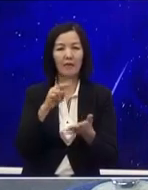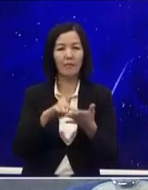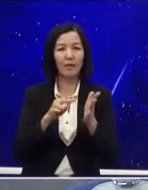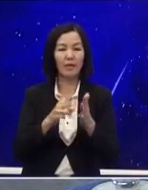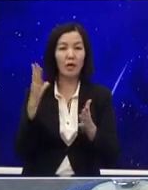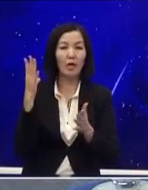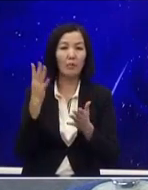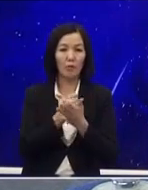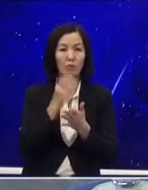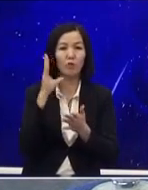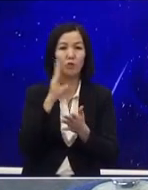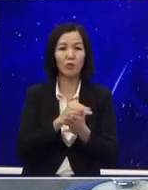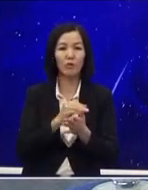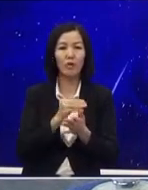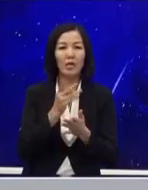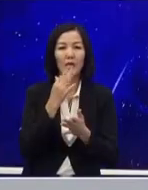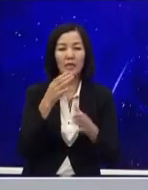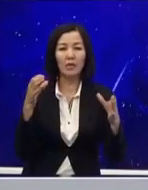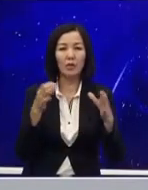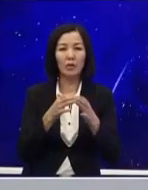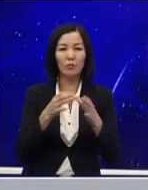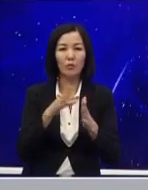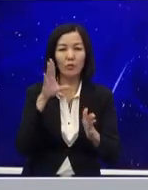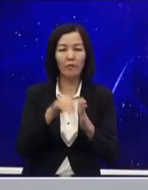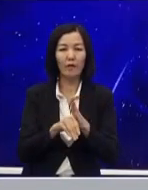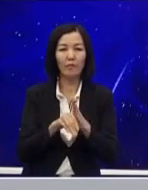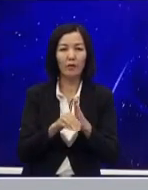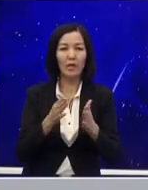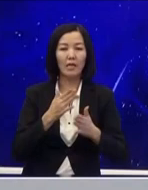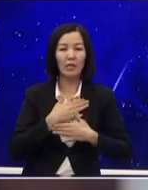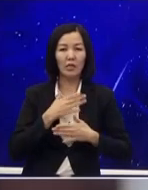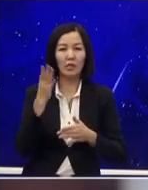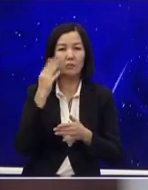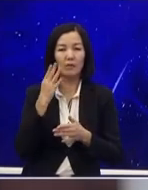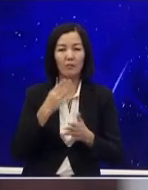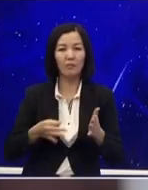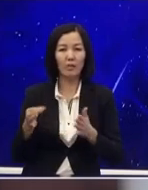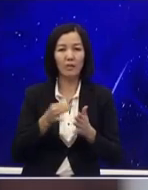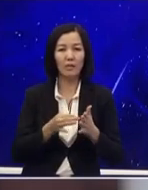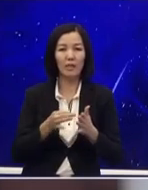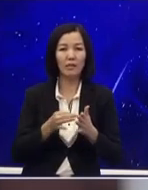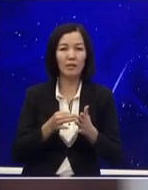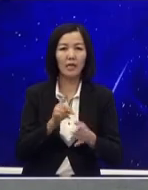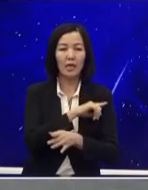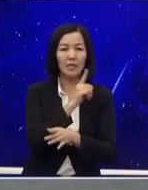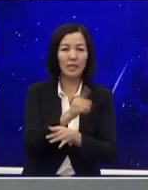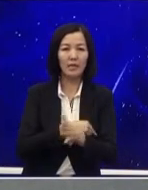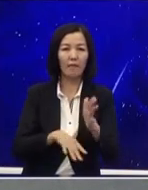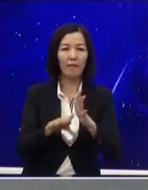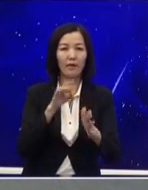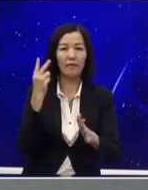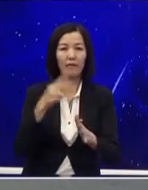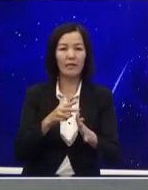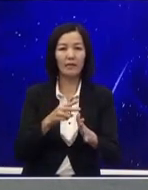вполне достижима, ведь национальную сборную страны формируют именно спортсмены Алматинской области. Отметим, сильнейших выявят